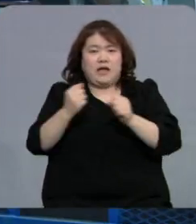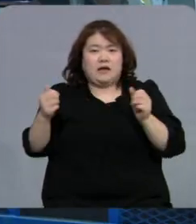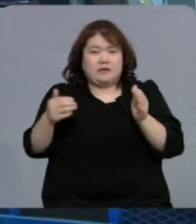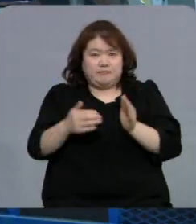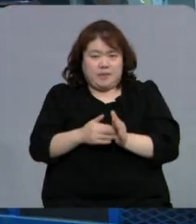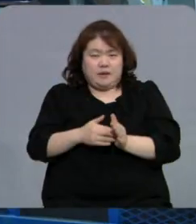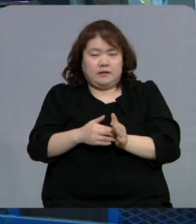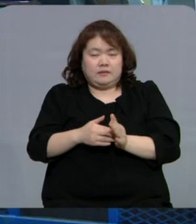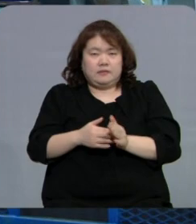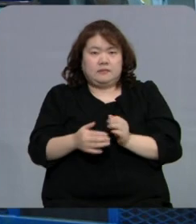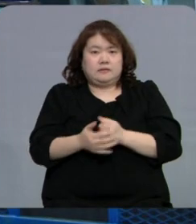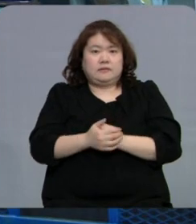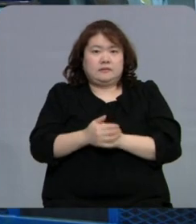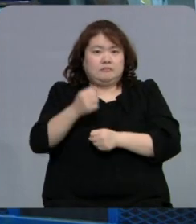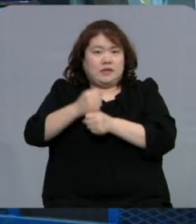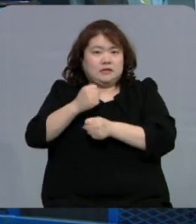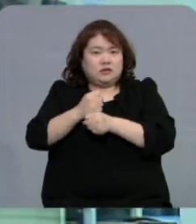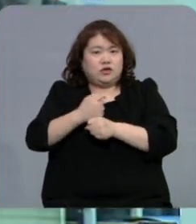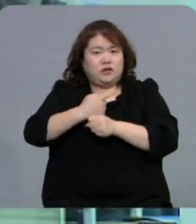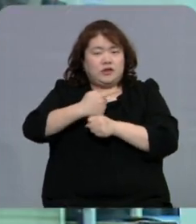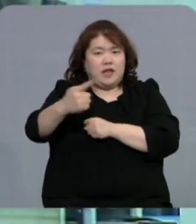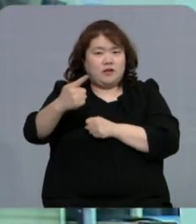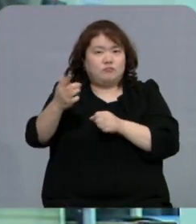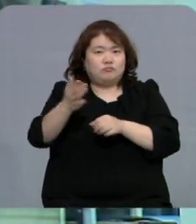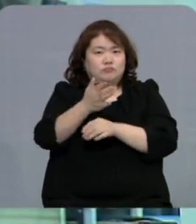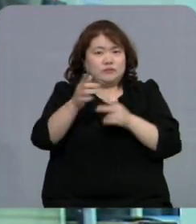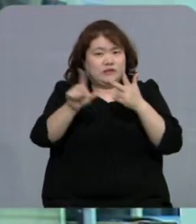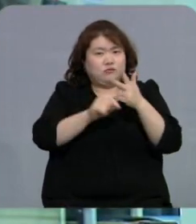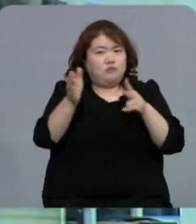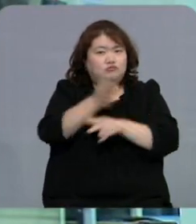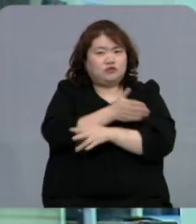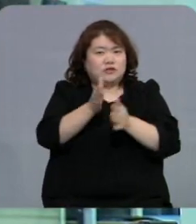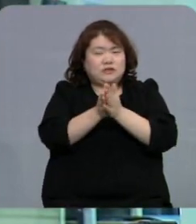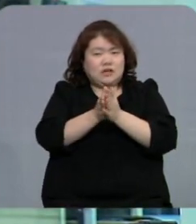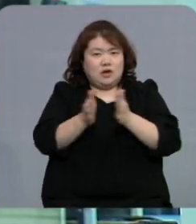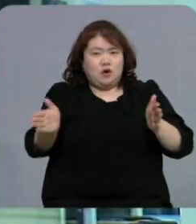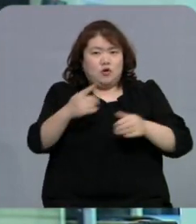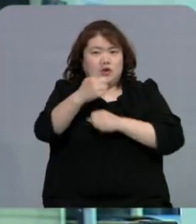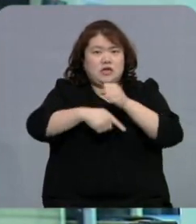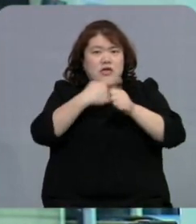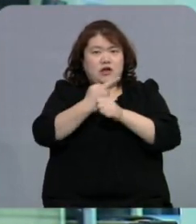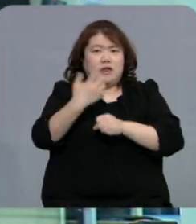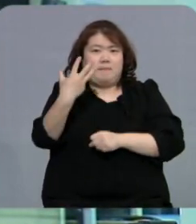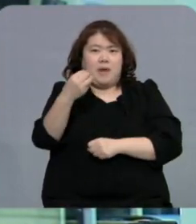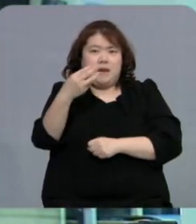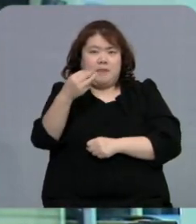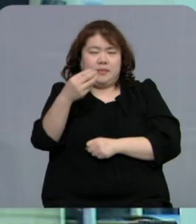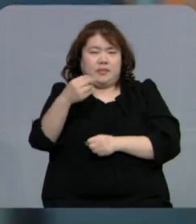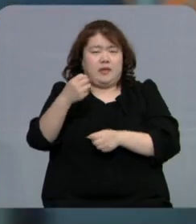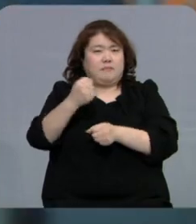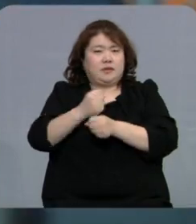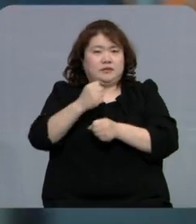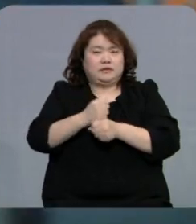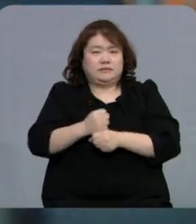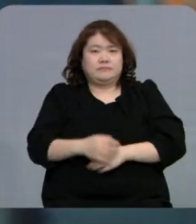체결했습니다. 생산은 내년 하반기부터 시작하고 규모는 연간 8만 대인 것으로